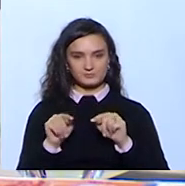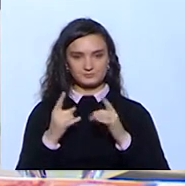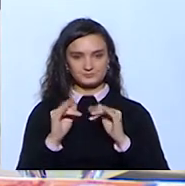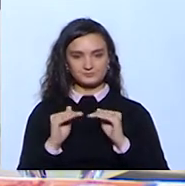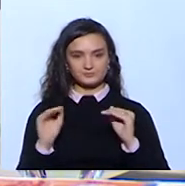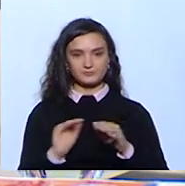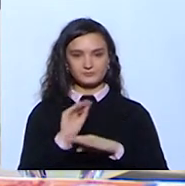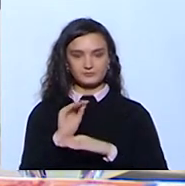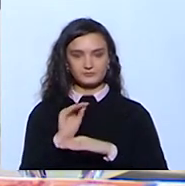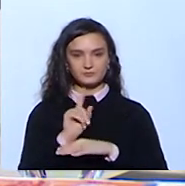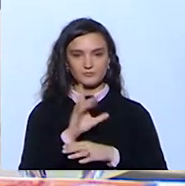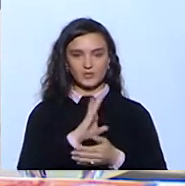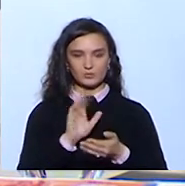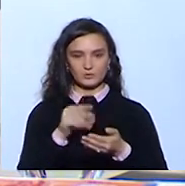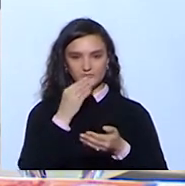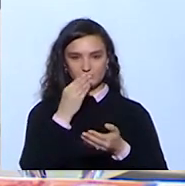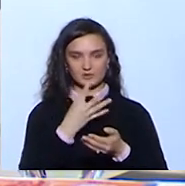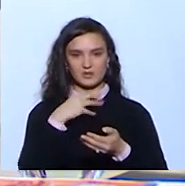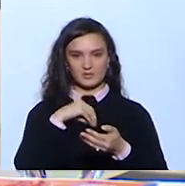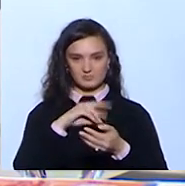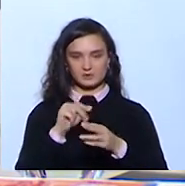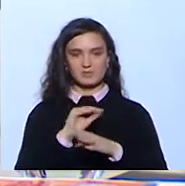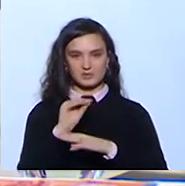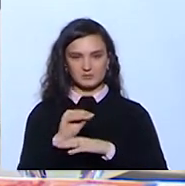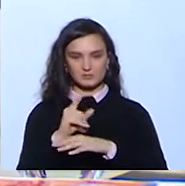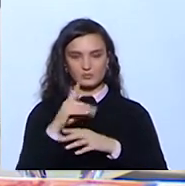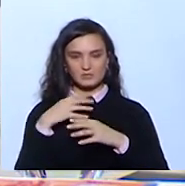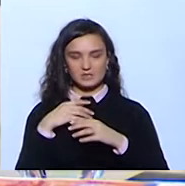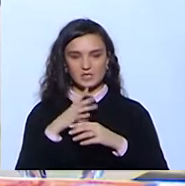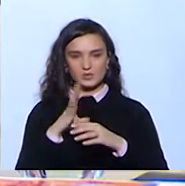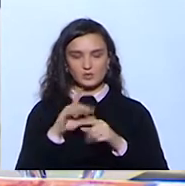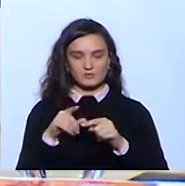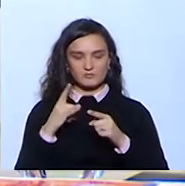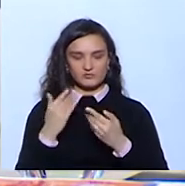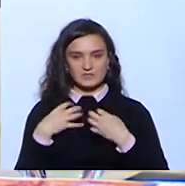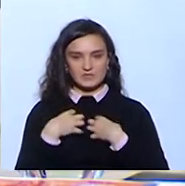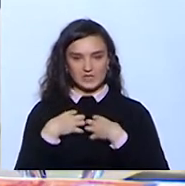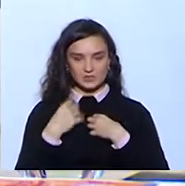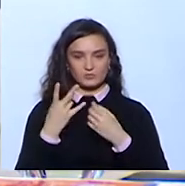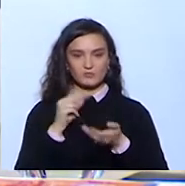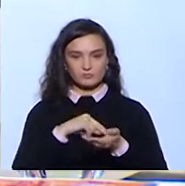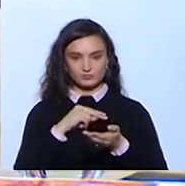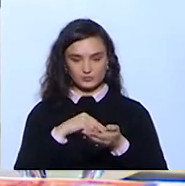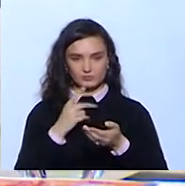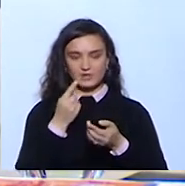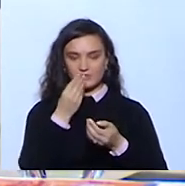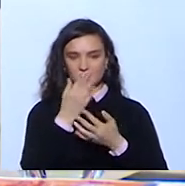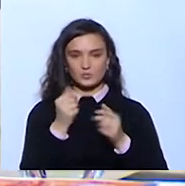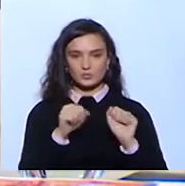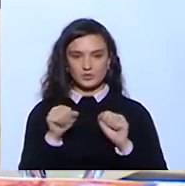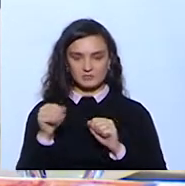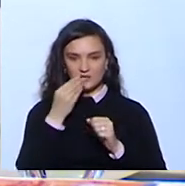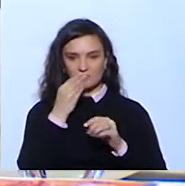ბავშ დამატებით არ უწევდეს ამ საკვების ყლაპვა და კიდევ დამატებითი სტრესი არ იყოს ბავშვისთვის. გვინდა რომ ვიმუშაოთ კვების უნარებზე